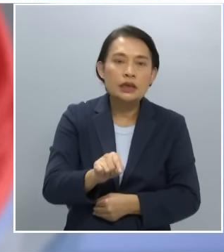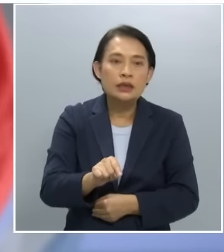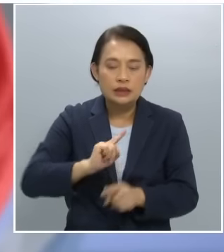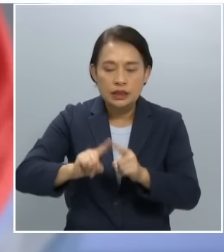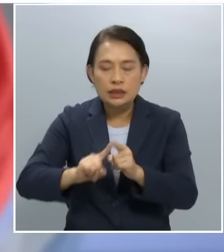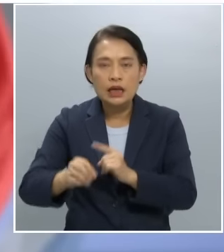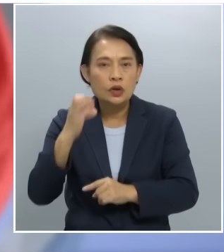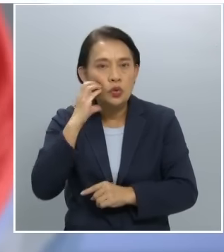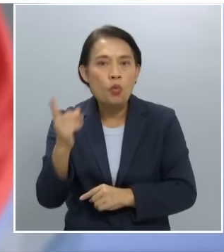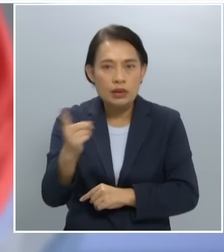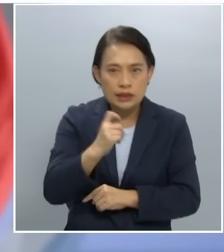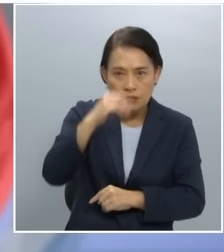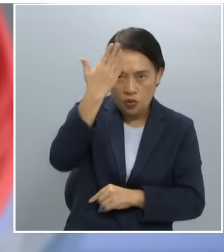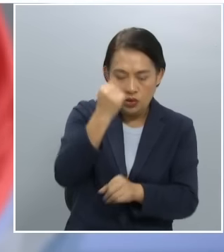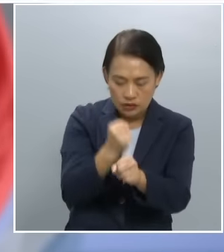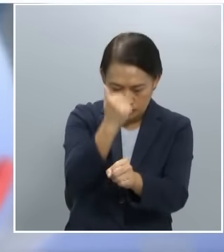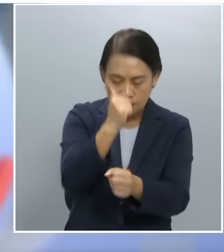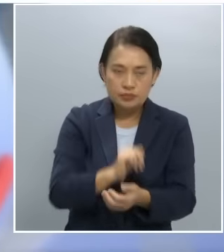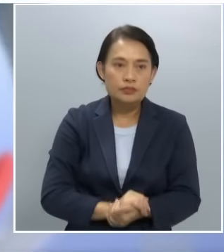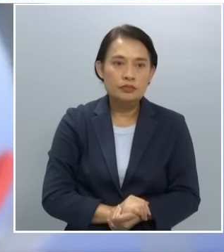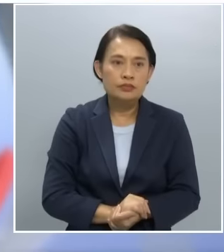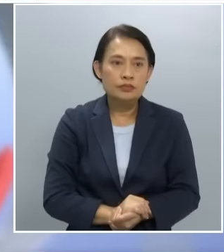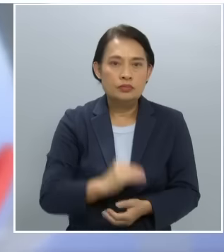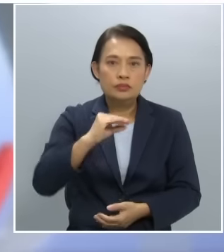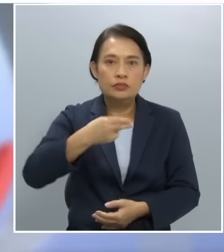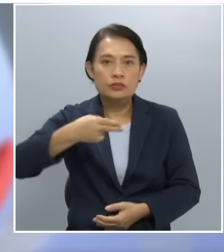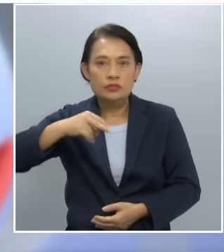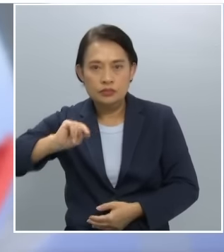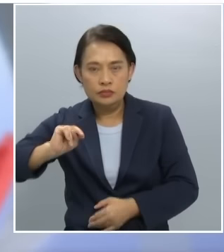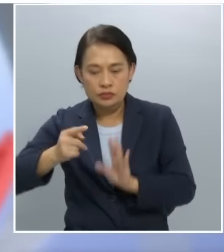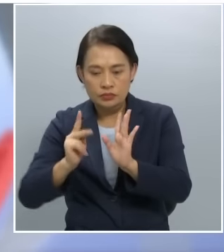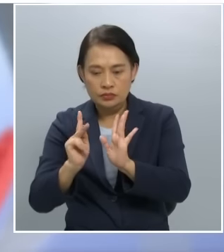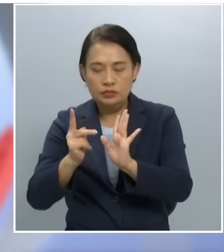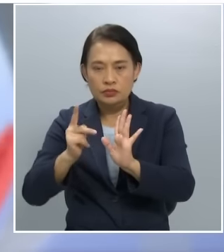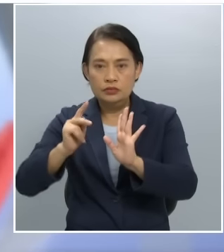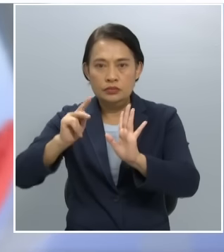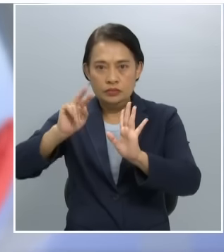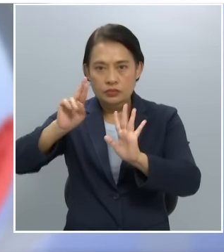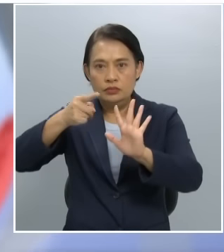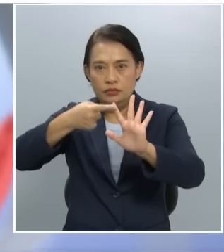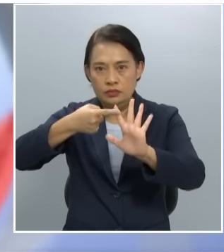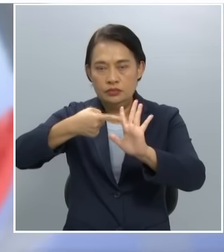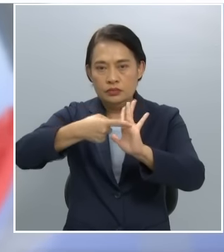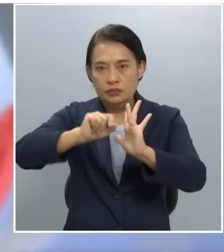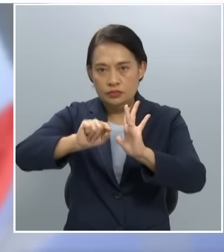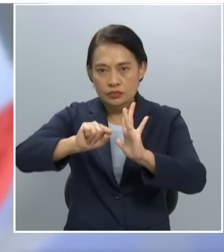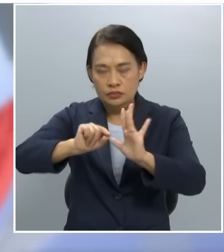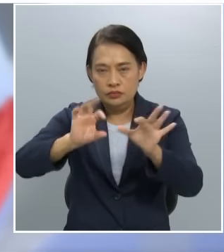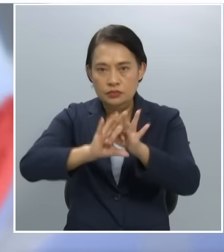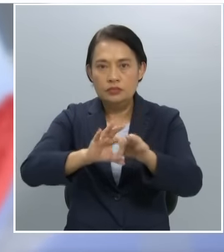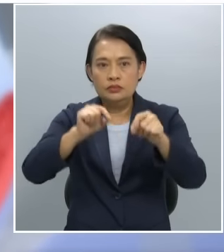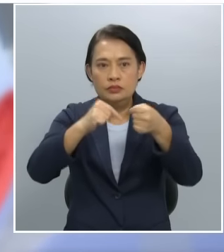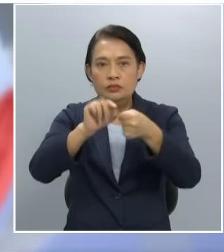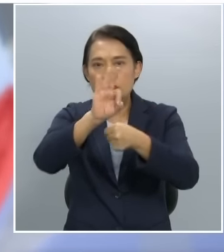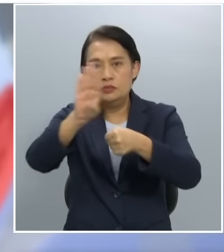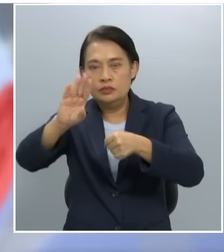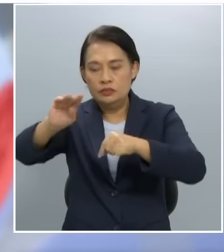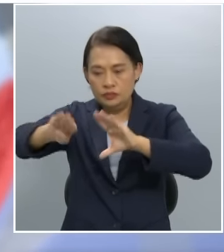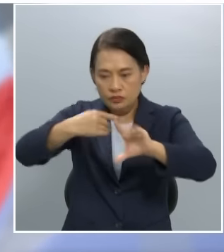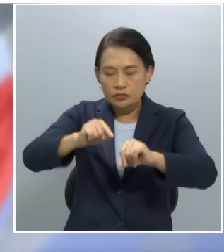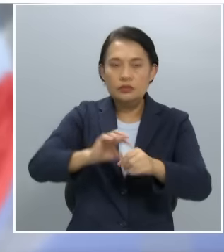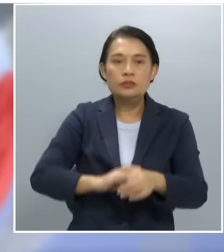ก็สามารถทำได้แต่ผมง่ายๆหนกระแสส่งเข้ามาในเพในเพจของหนกระแสได้เลยนะครับหรือว่าทางฝั่งของเอ่อของผมก็ได้ของหนุ่ม